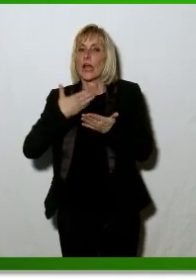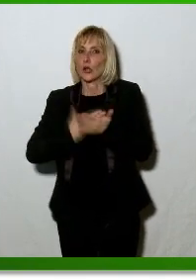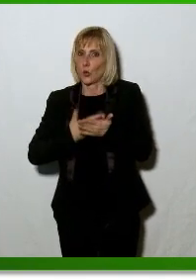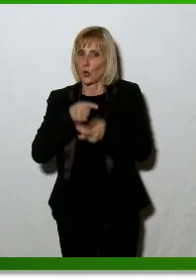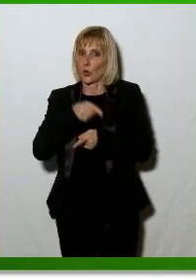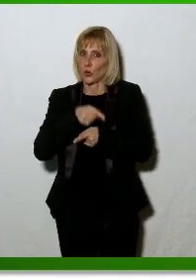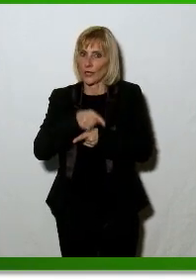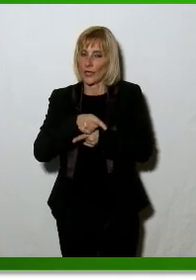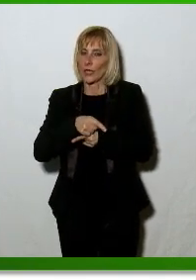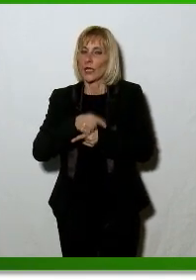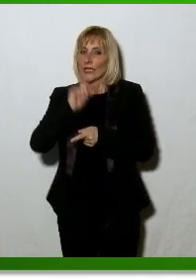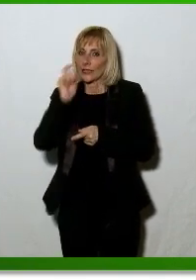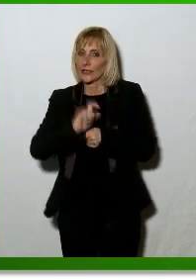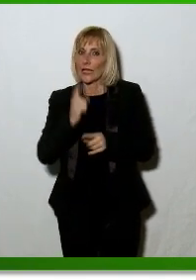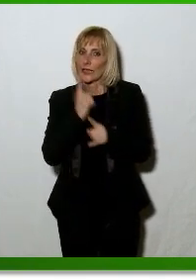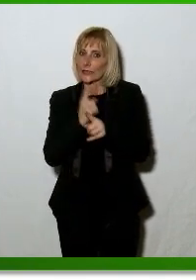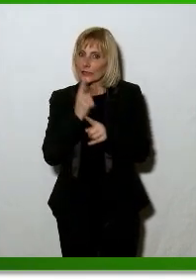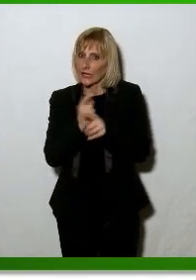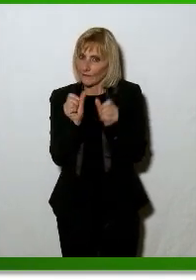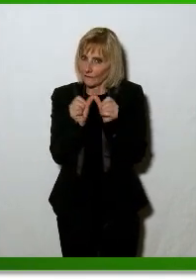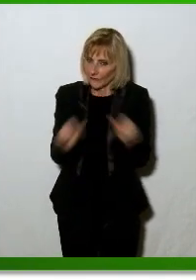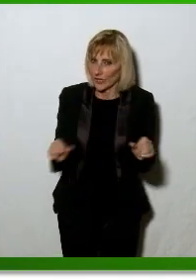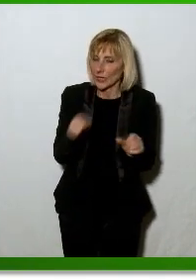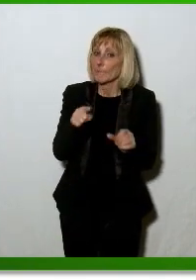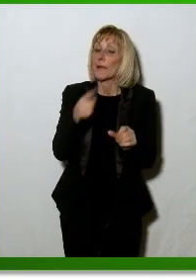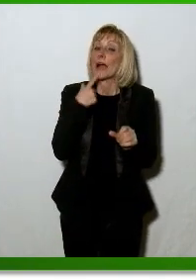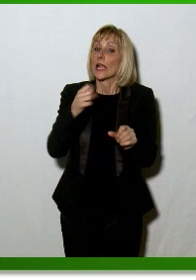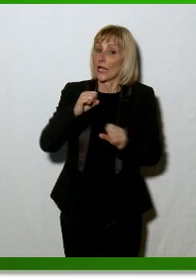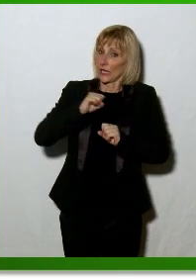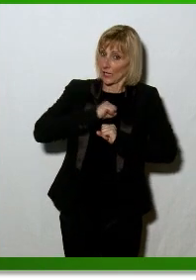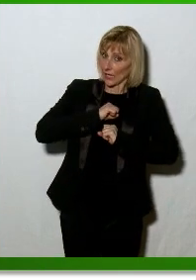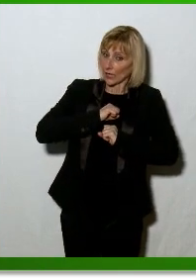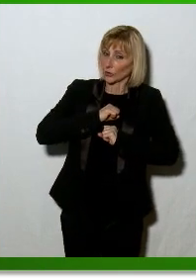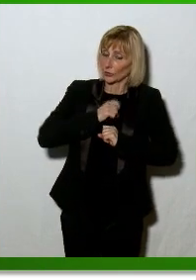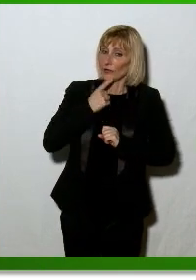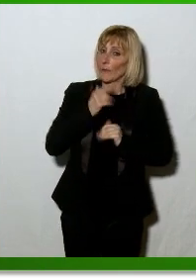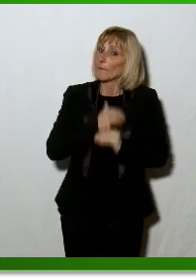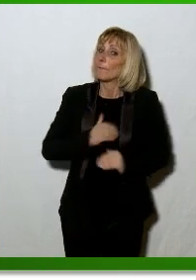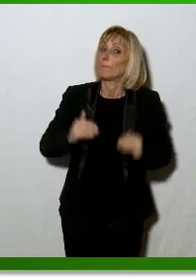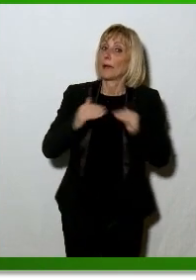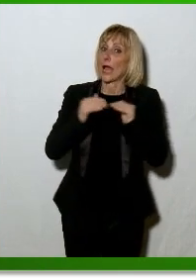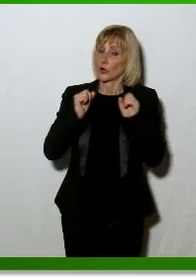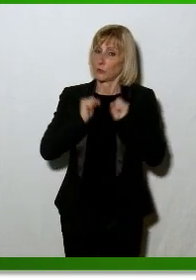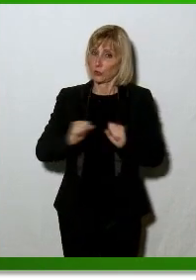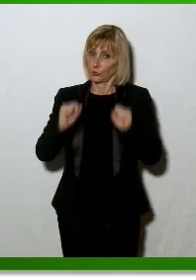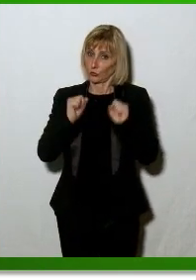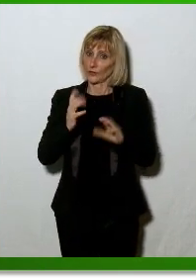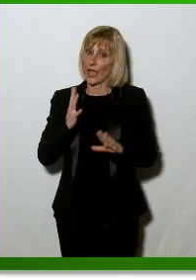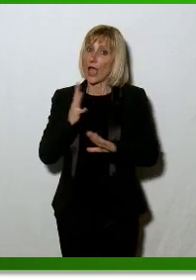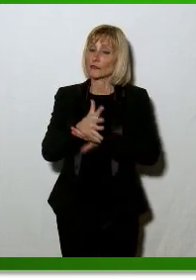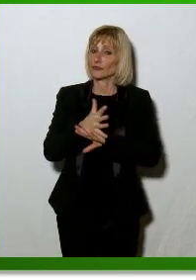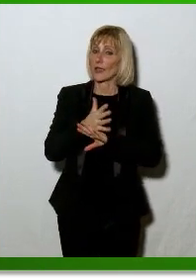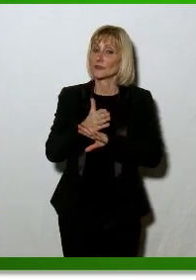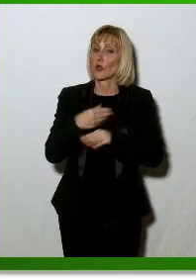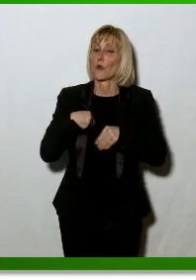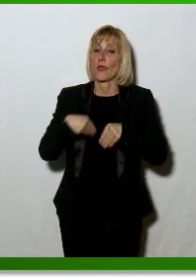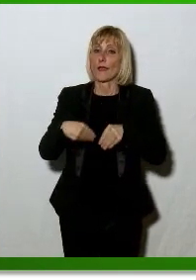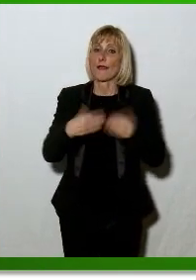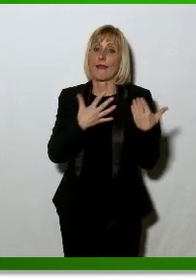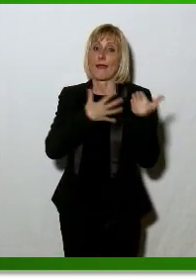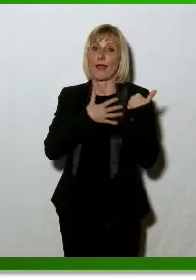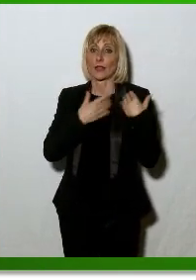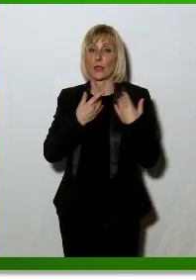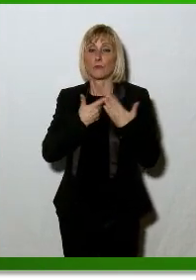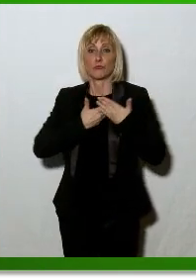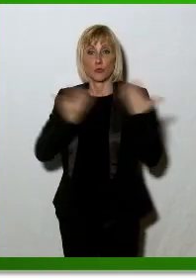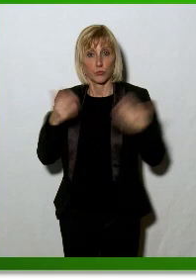far leva Però credo anche che ci debbano essere pari opportunità di accesso alle cariche pubbliche e